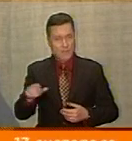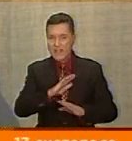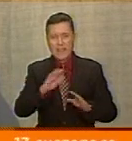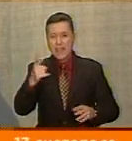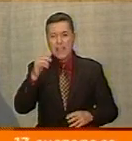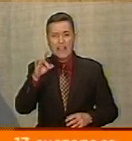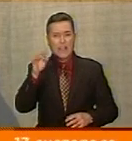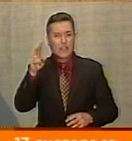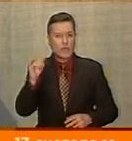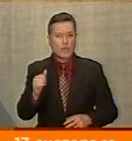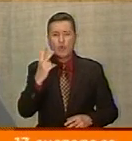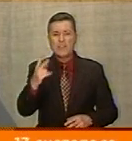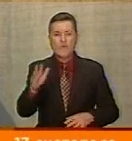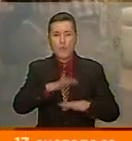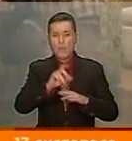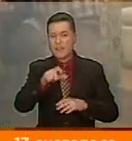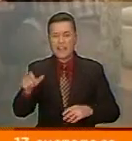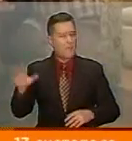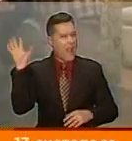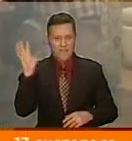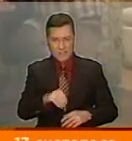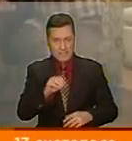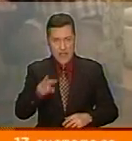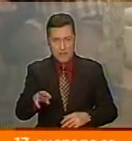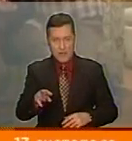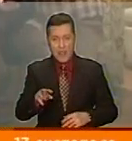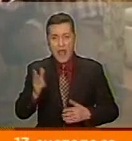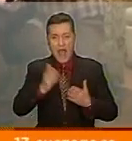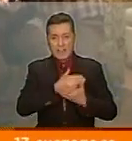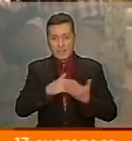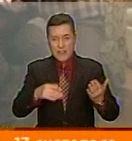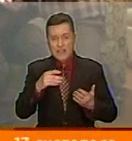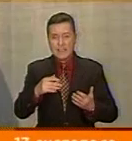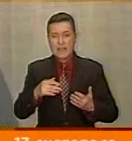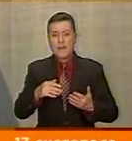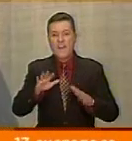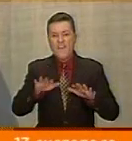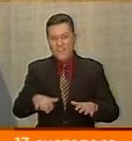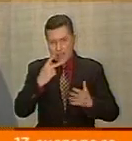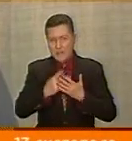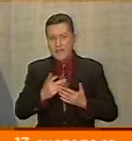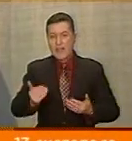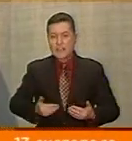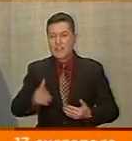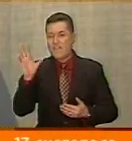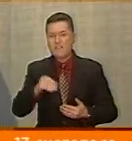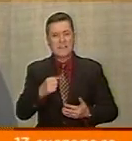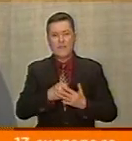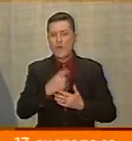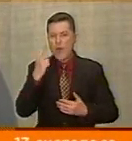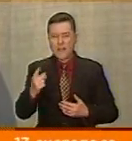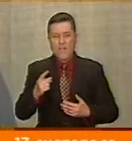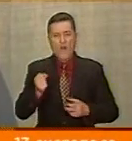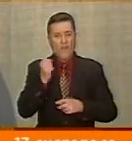гиви там и двум банкирам а всем до одного отменить виды на жительство всем до одного выгнать из институтов